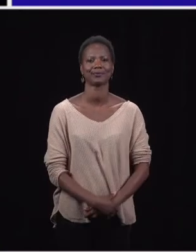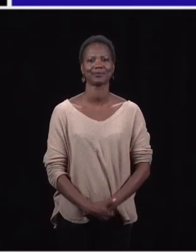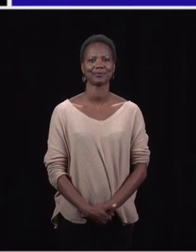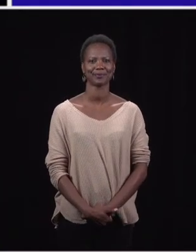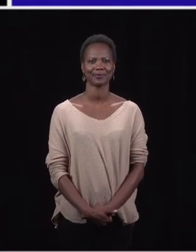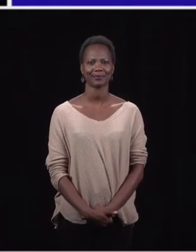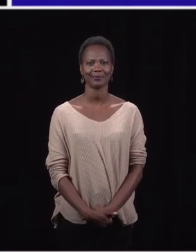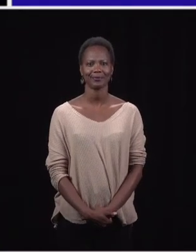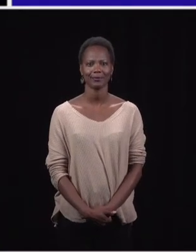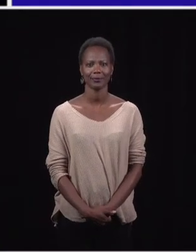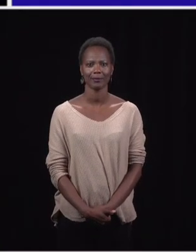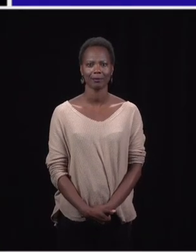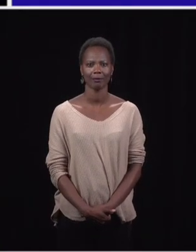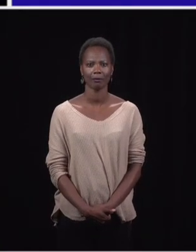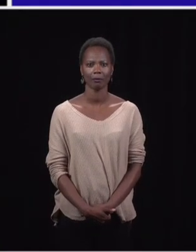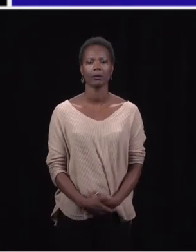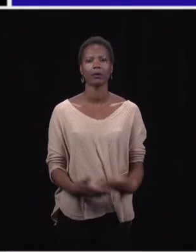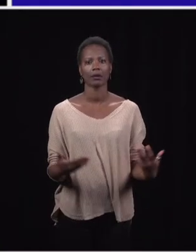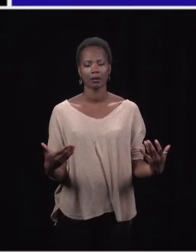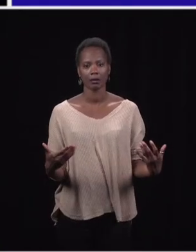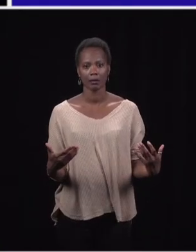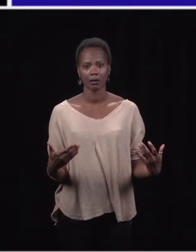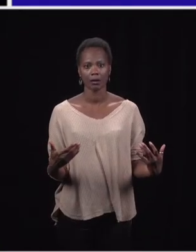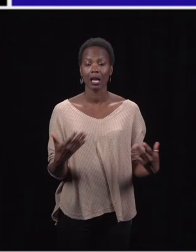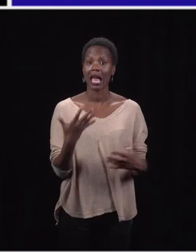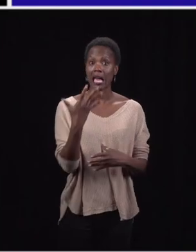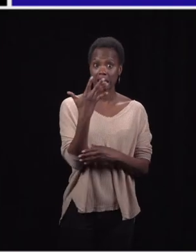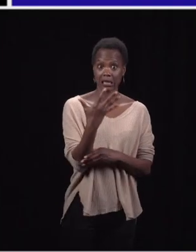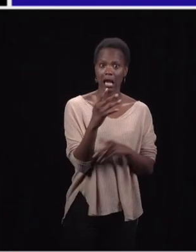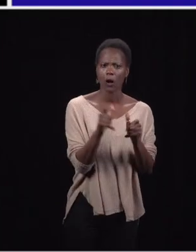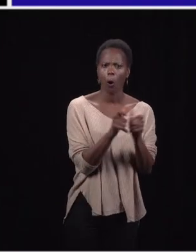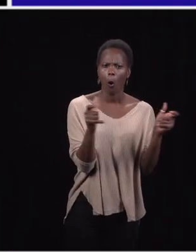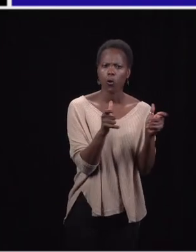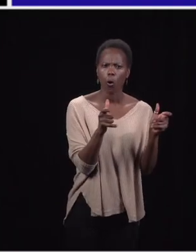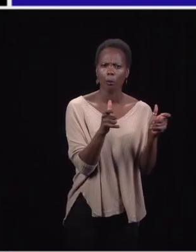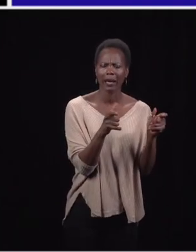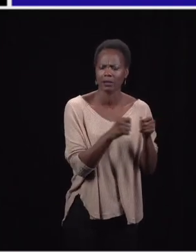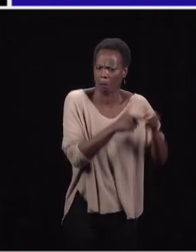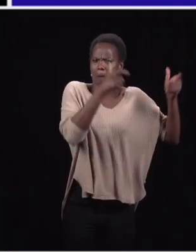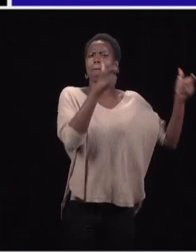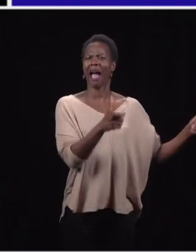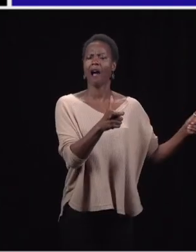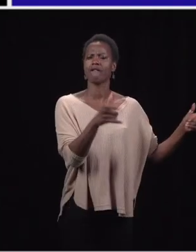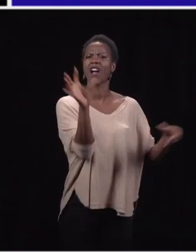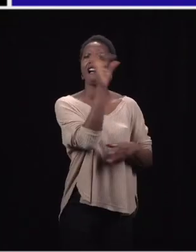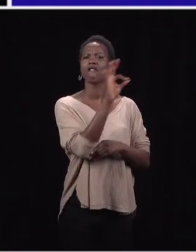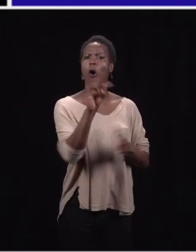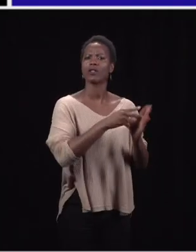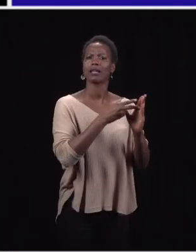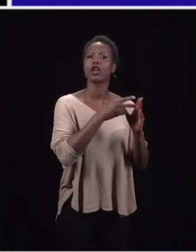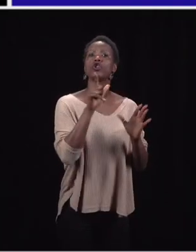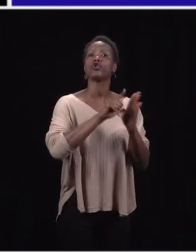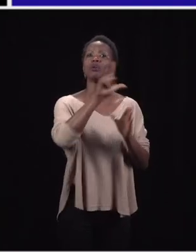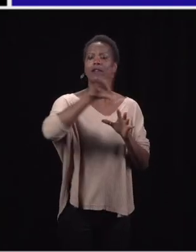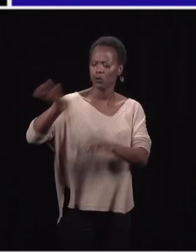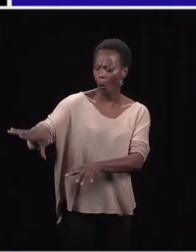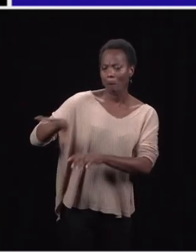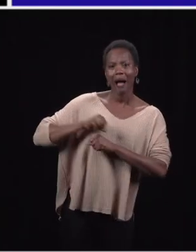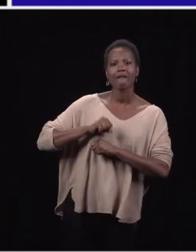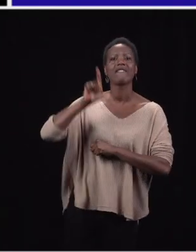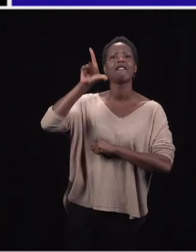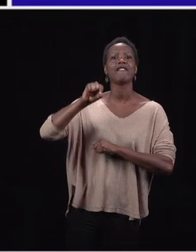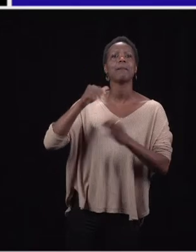les fresh texama qui sont les 120 plus grandes entreprises de la French tech ont recruter 22 000 personnes en 2022 pourtant